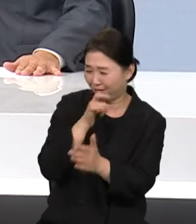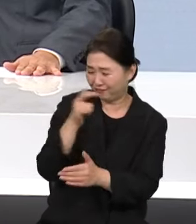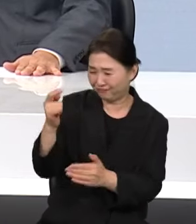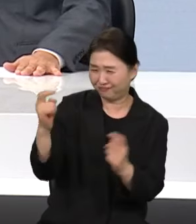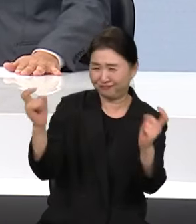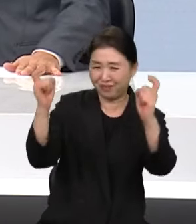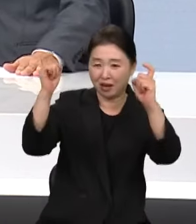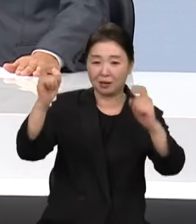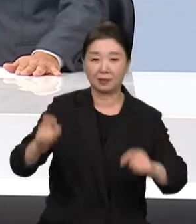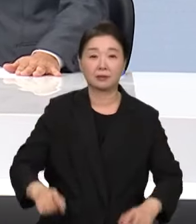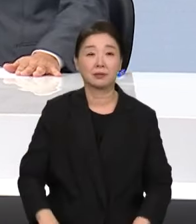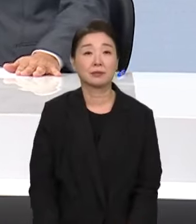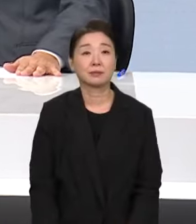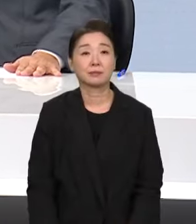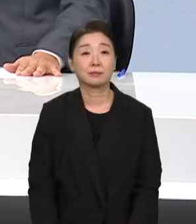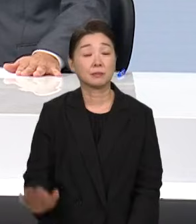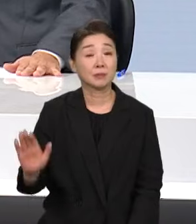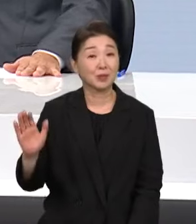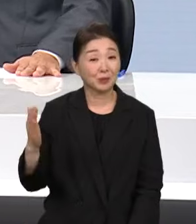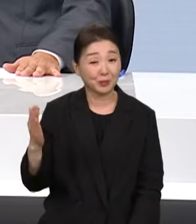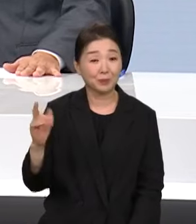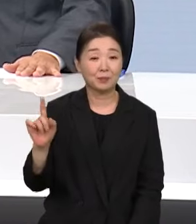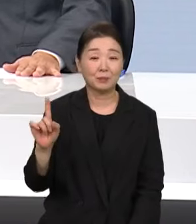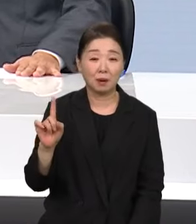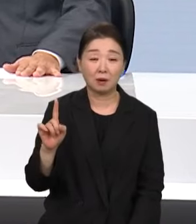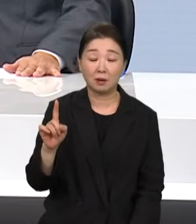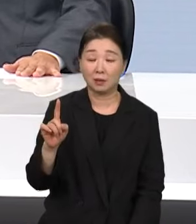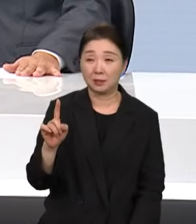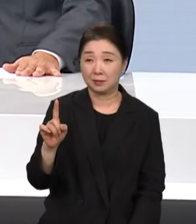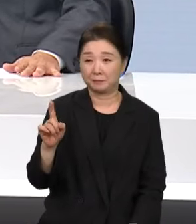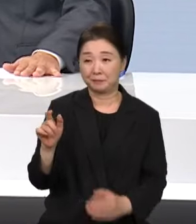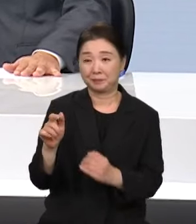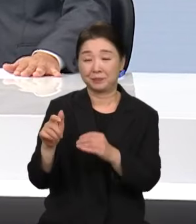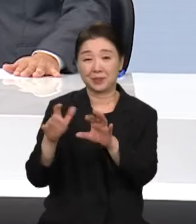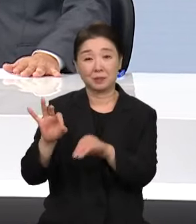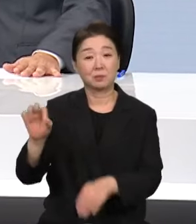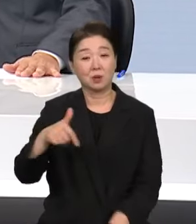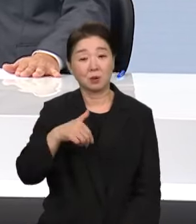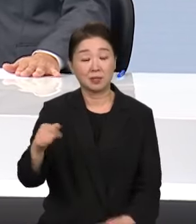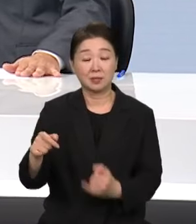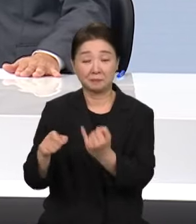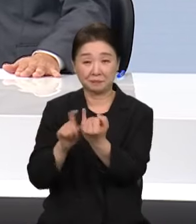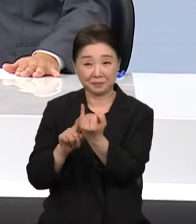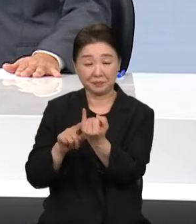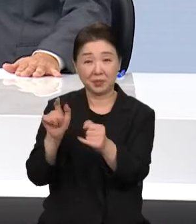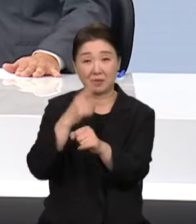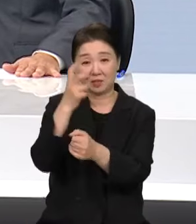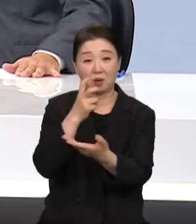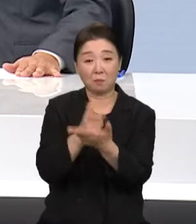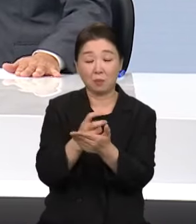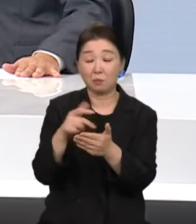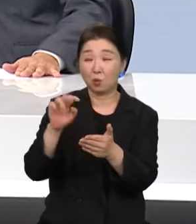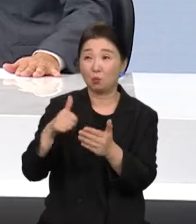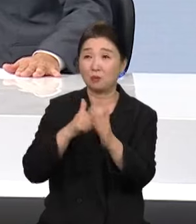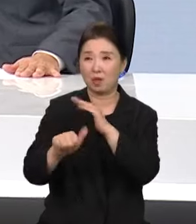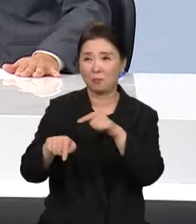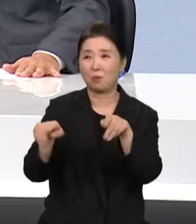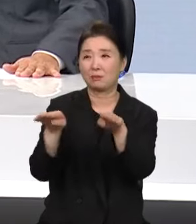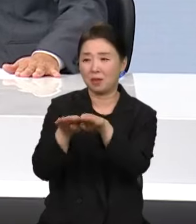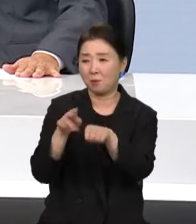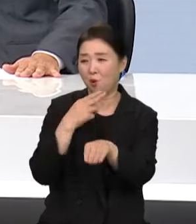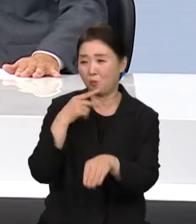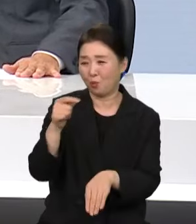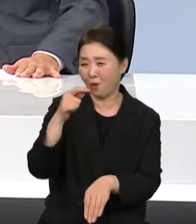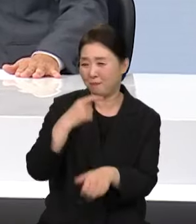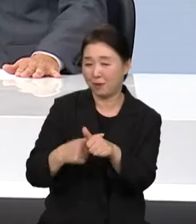신경전을 버렸고요 또 최근에 지난 주었죠 김건희 여사 특검법에 대해서 조국 혁신당 조국 대표 등이 불참한 것에 대해서 비판 하니까